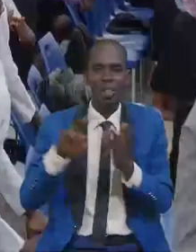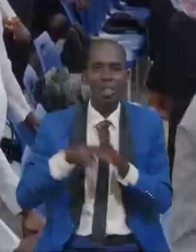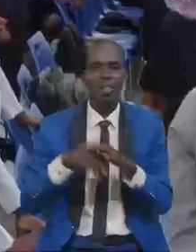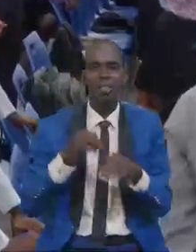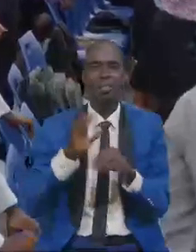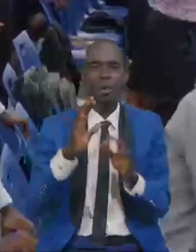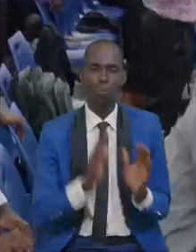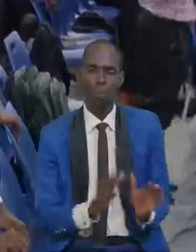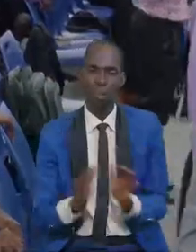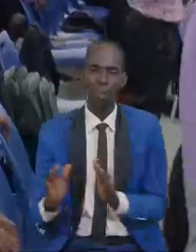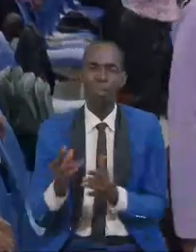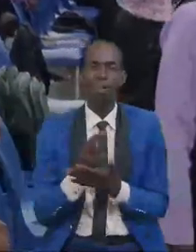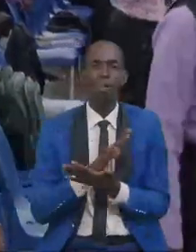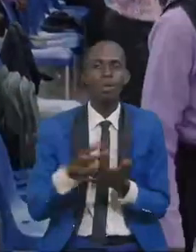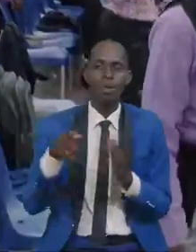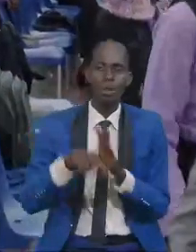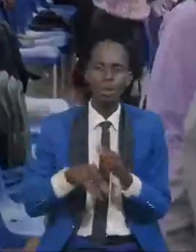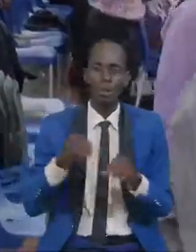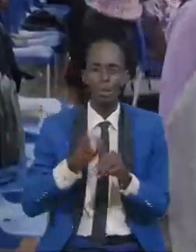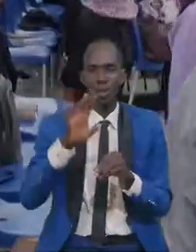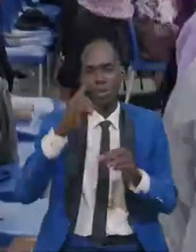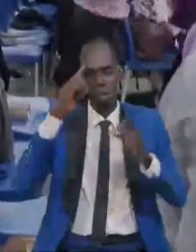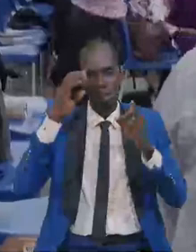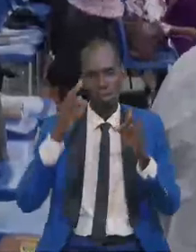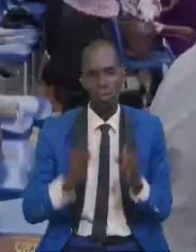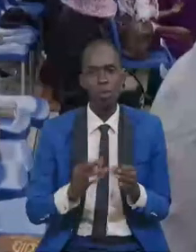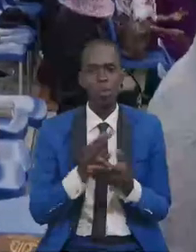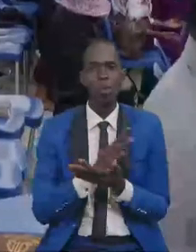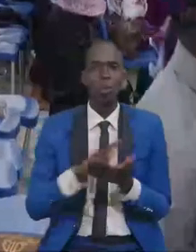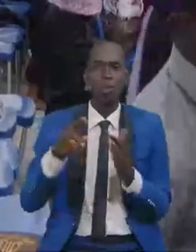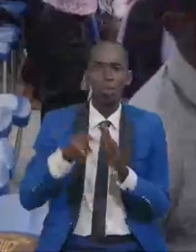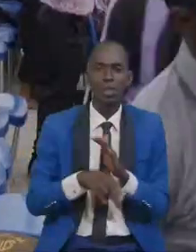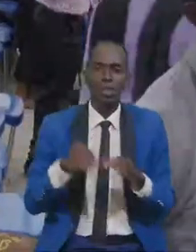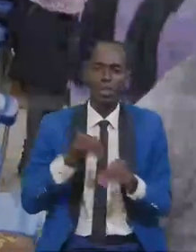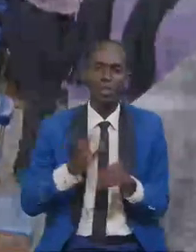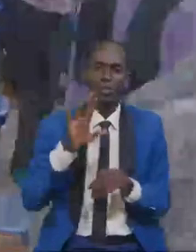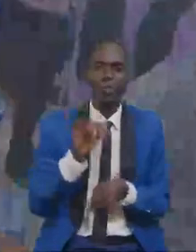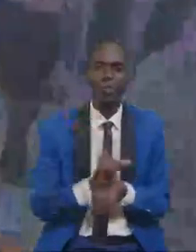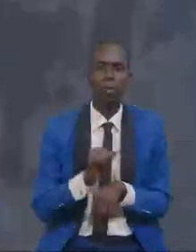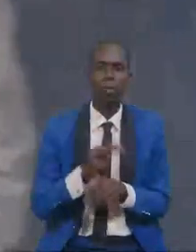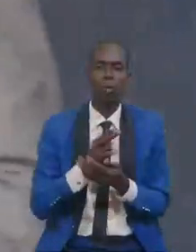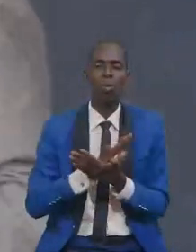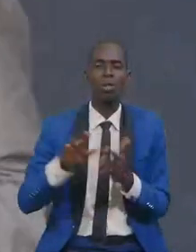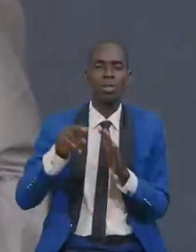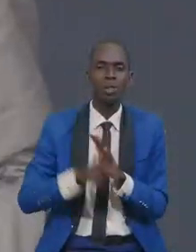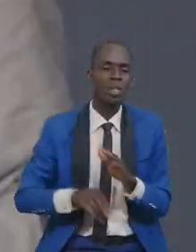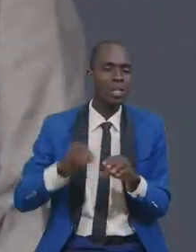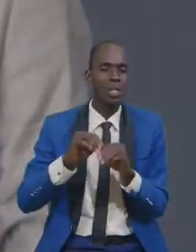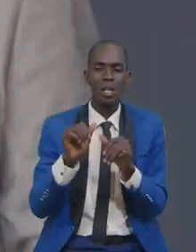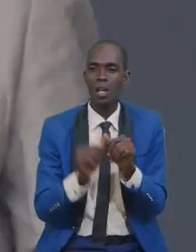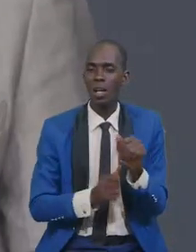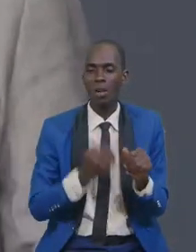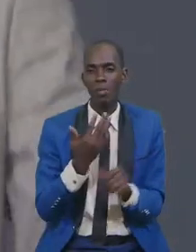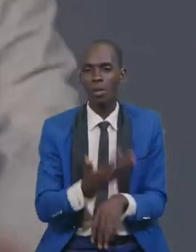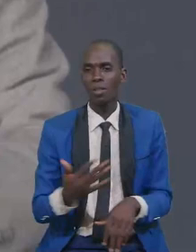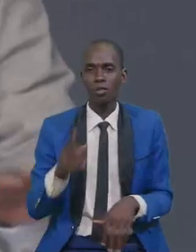tes plans, la sainteté dans tes décisions, la sainteté dans ta marche, la sainteté dans